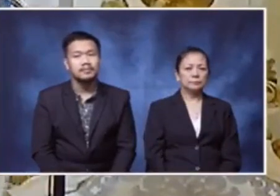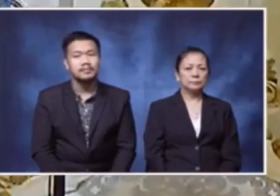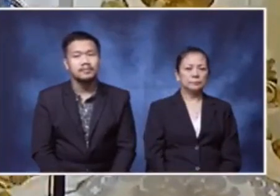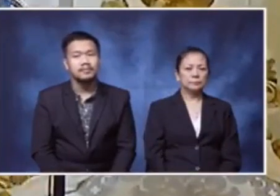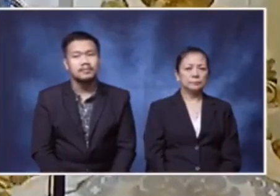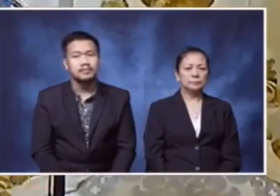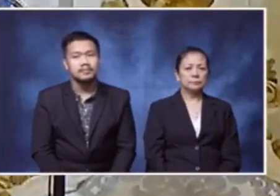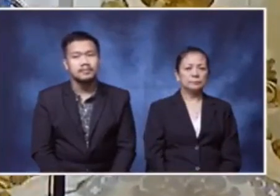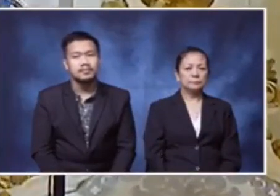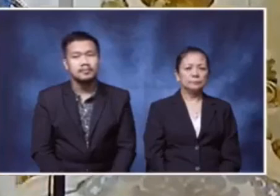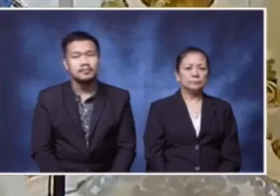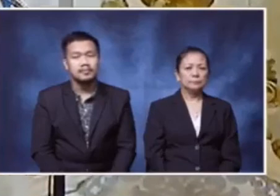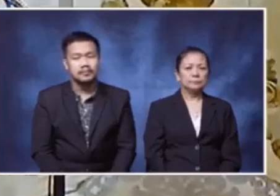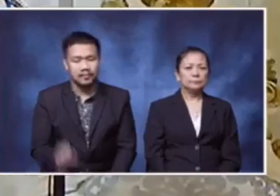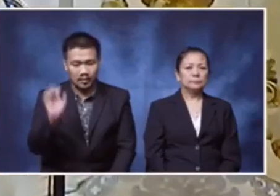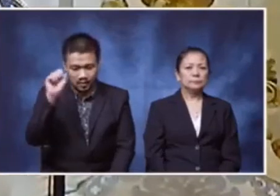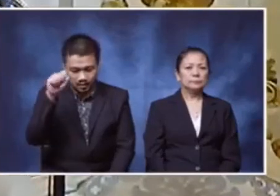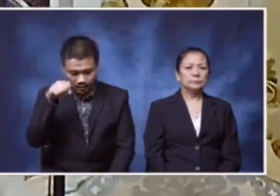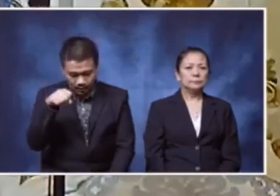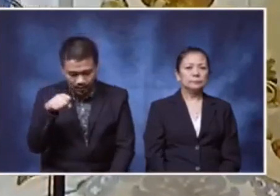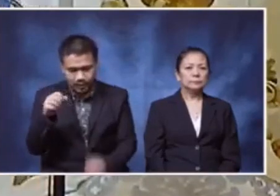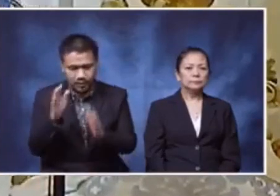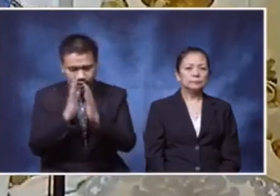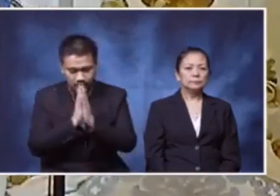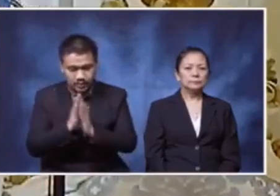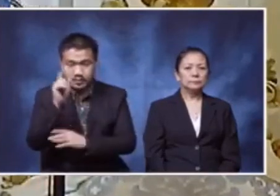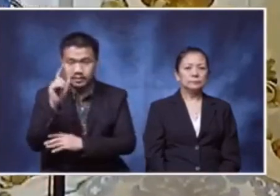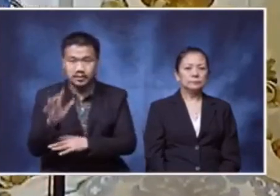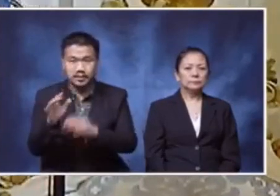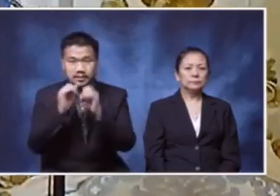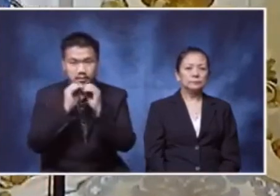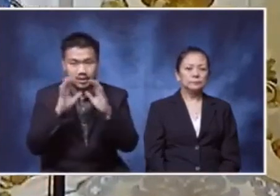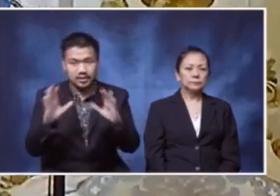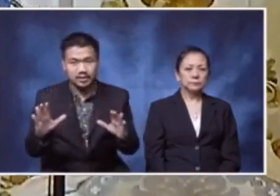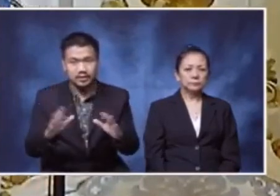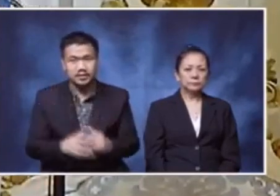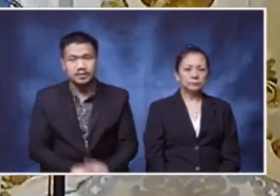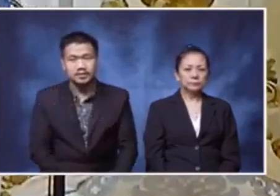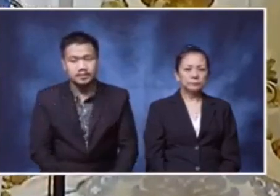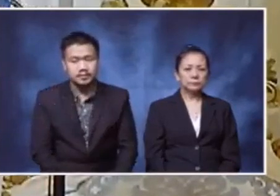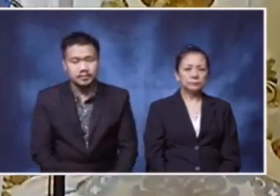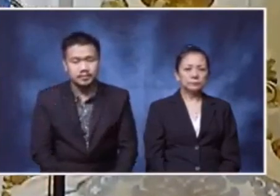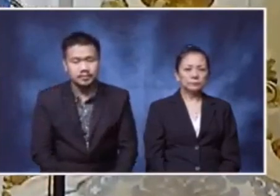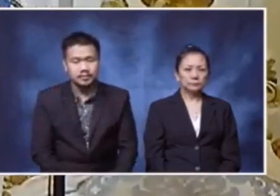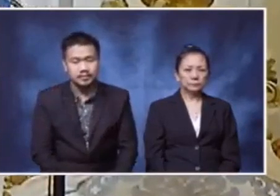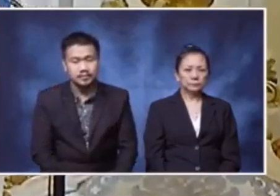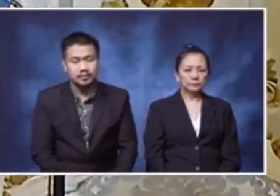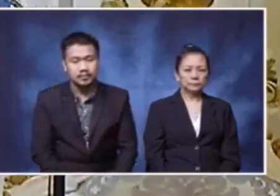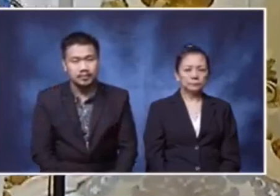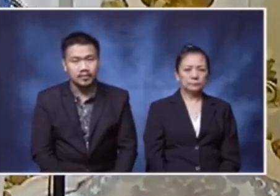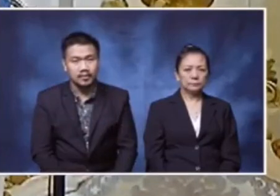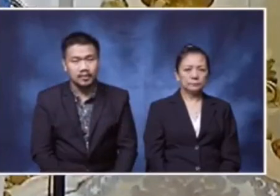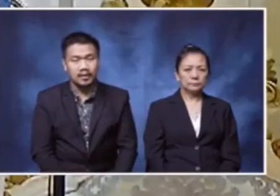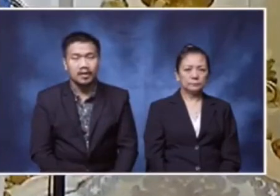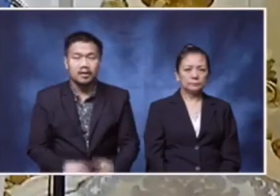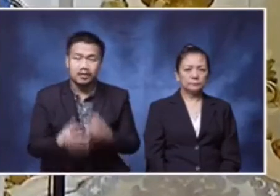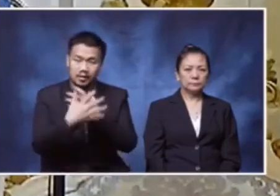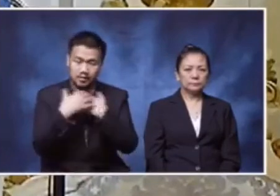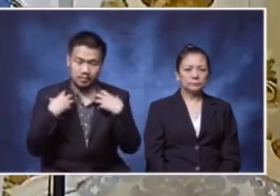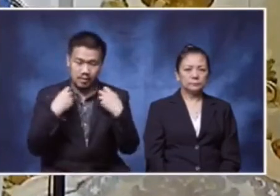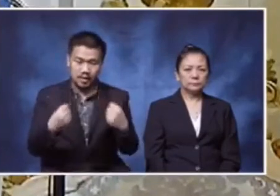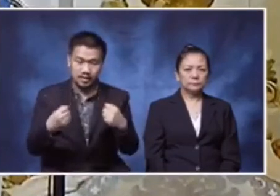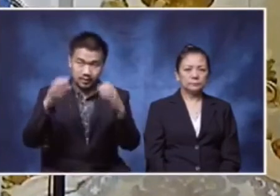Iyoko ang inyong mga ulo at humingi ng pagpapala sa Diyos. Ang makapangyarihang Diyos Ama na bugtong na